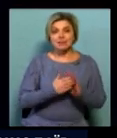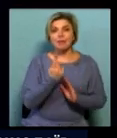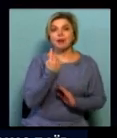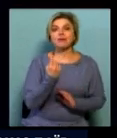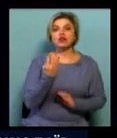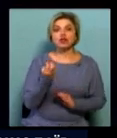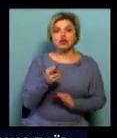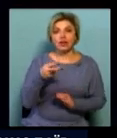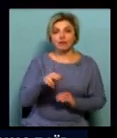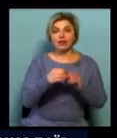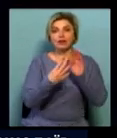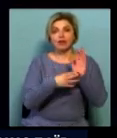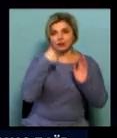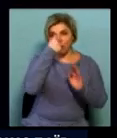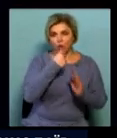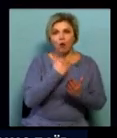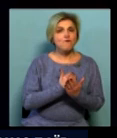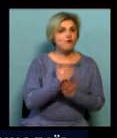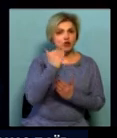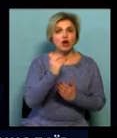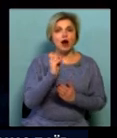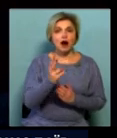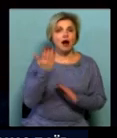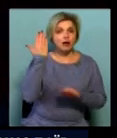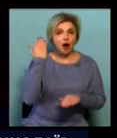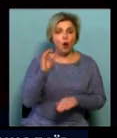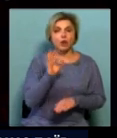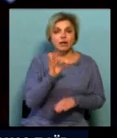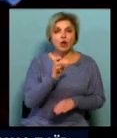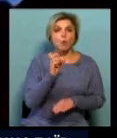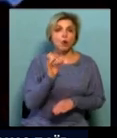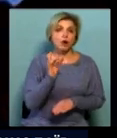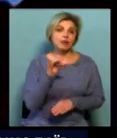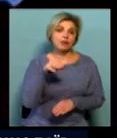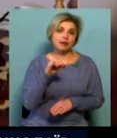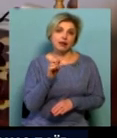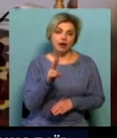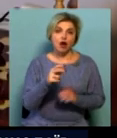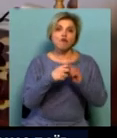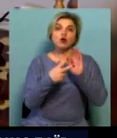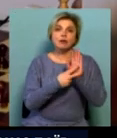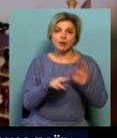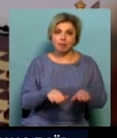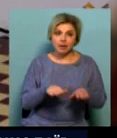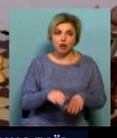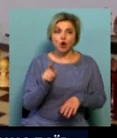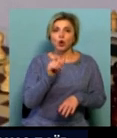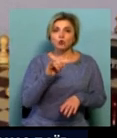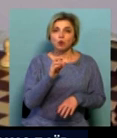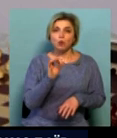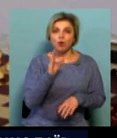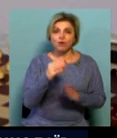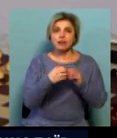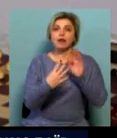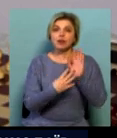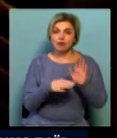1 січня 2019 року найвищу сходинку, як і місяцем раніше, посідає Олександр Бортник. Він 18-й. Олександр Зубов піднявся на